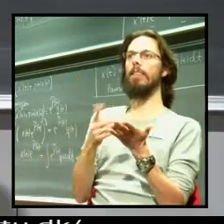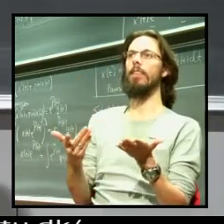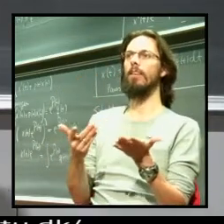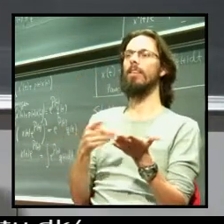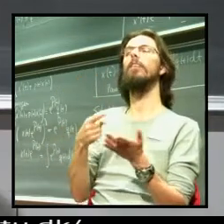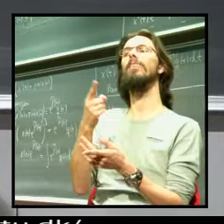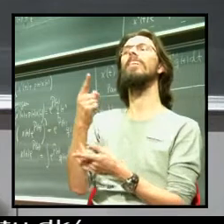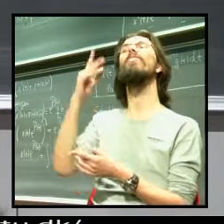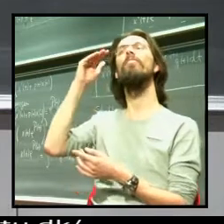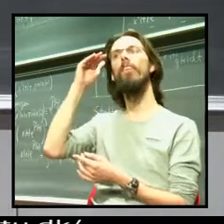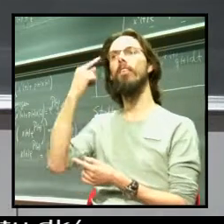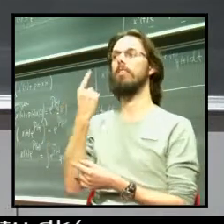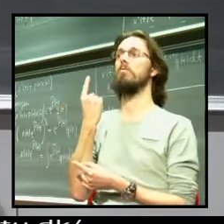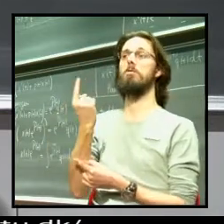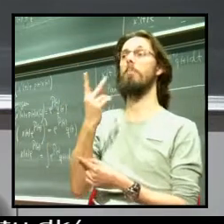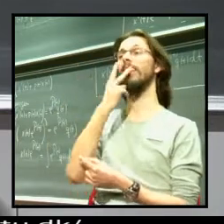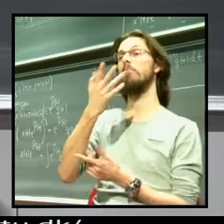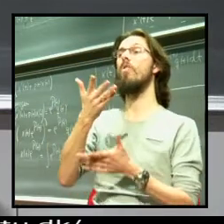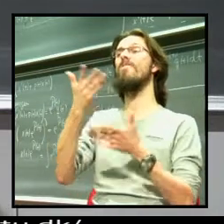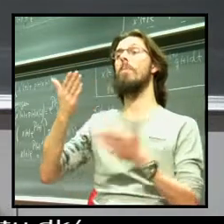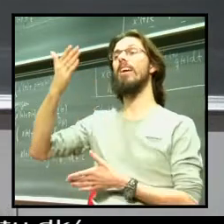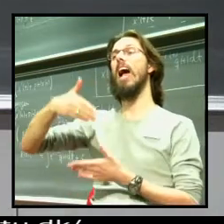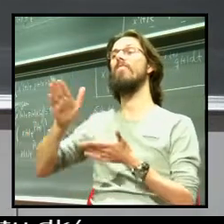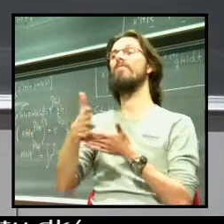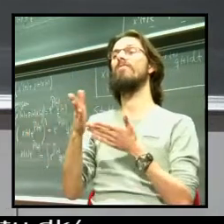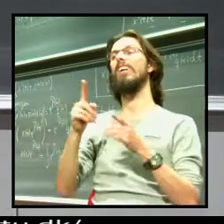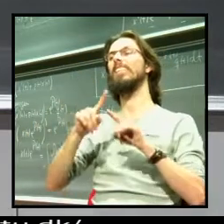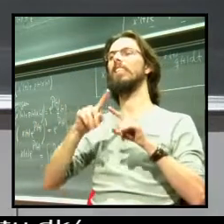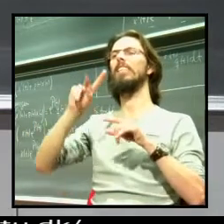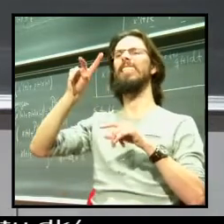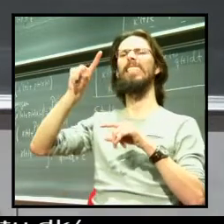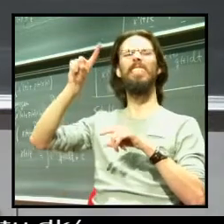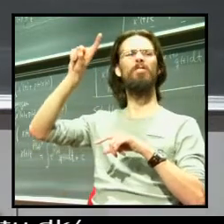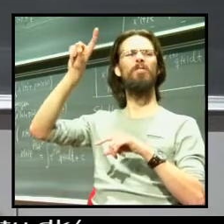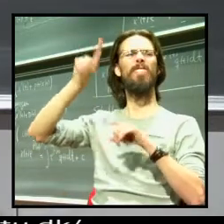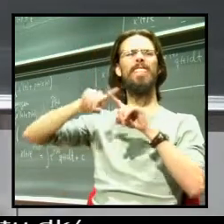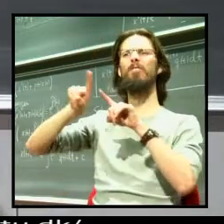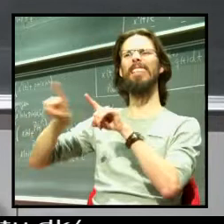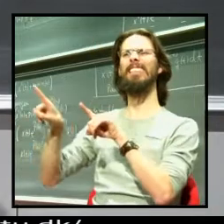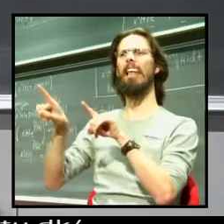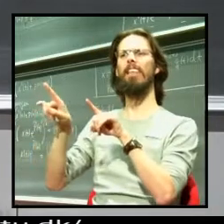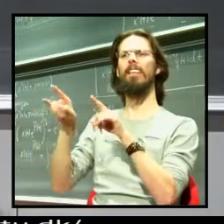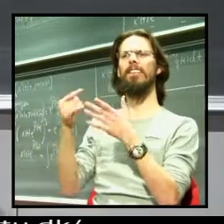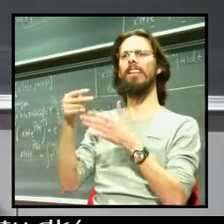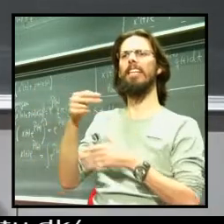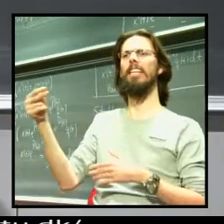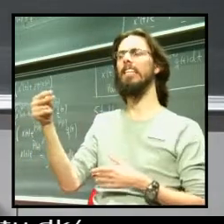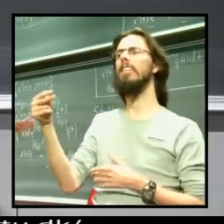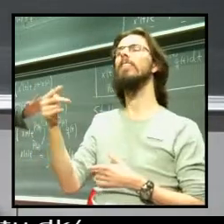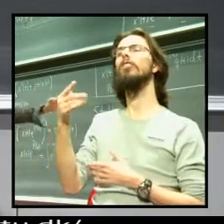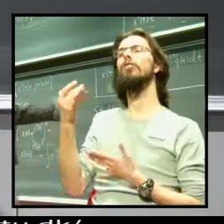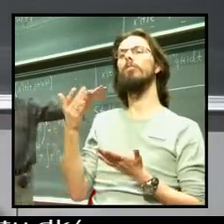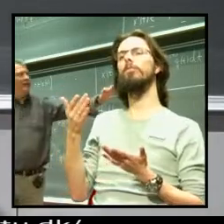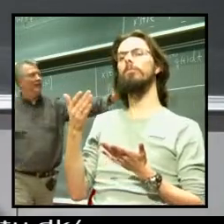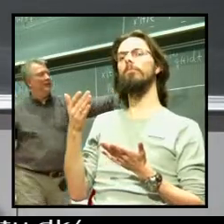I ved det. I skal bare kigge på, hvor mange gange I differentierer i ligningen. Differentierer én gang, jamen så ved I, en dimensionel kerne,